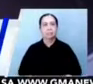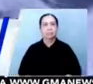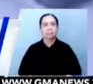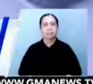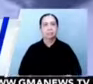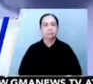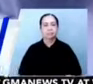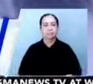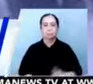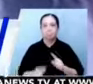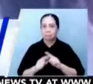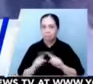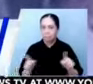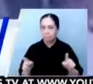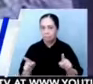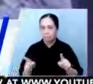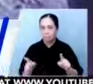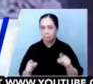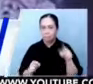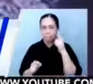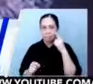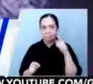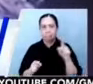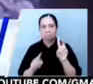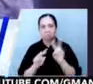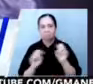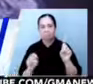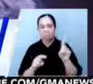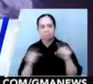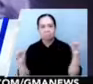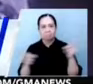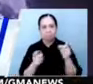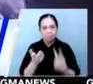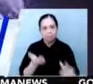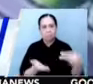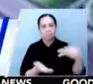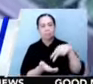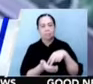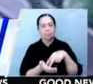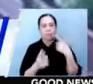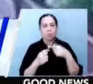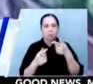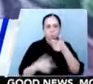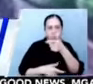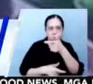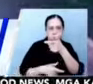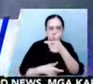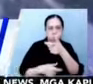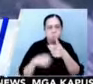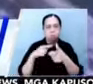Pero ang pinadapa nilang gwardiya biglang tumayo at nagpakawala ng bala.